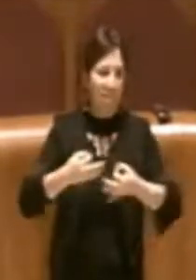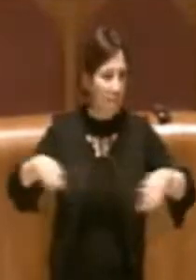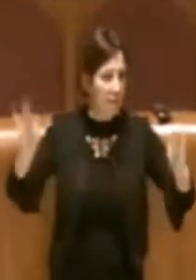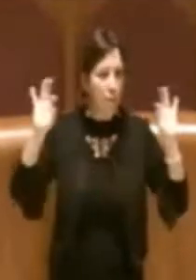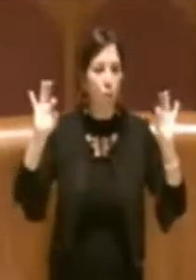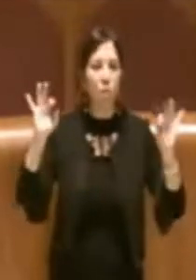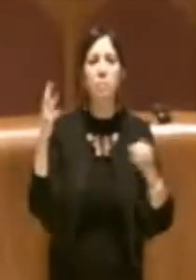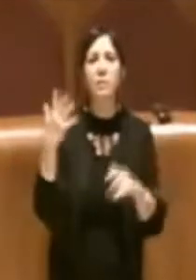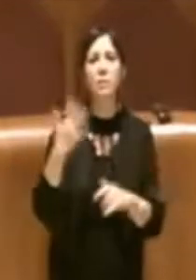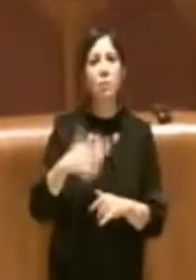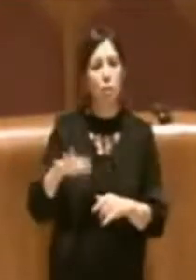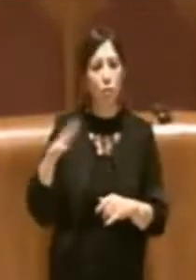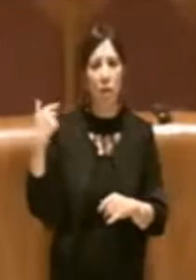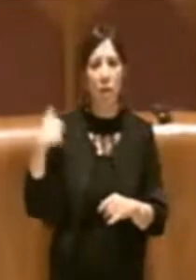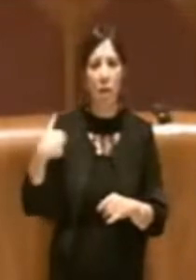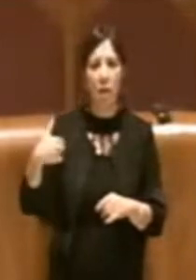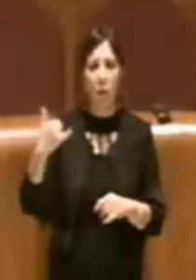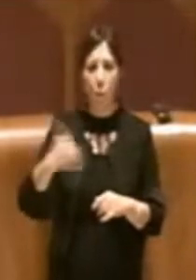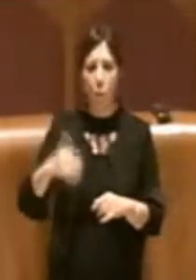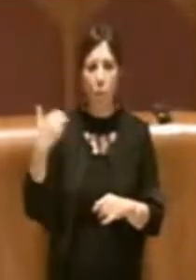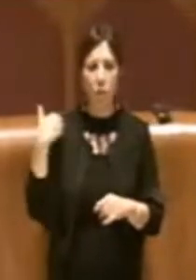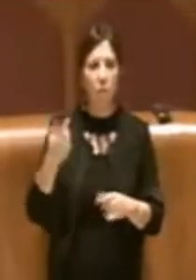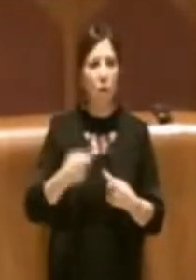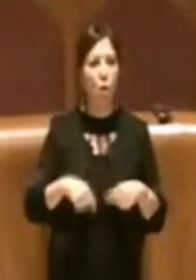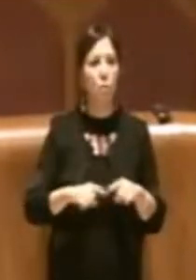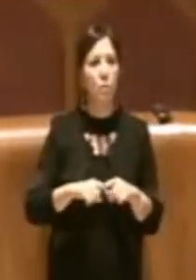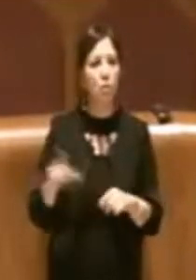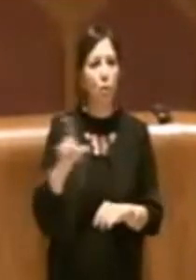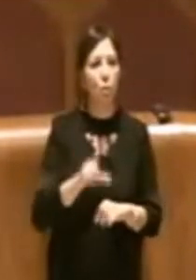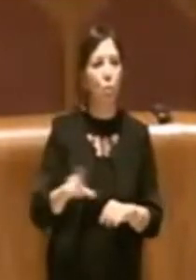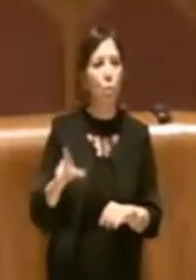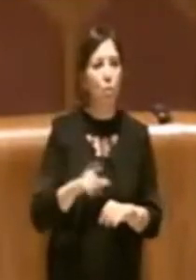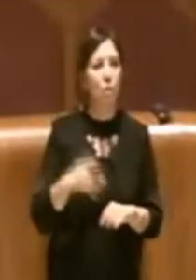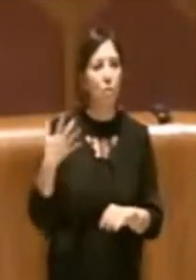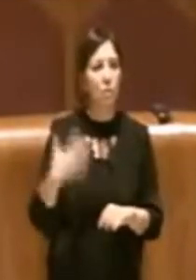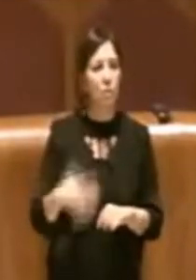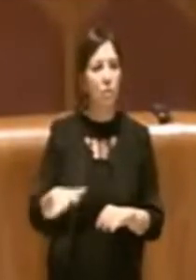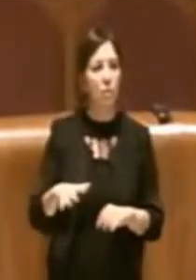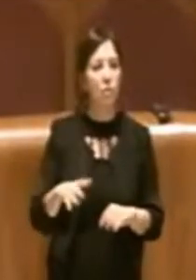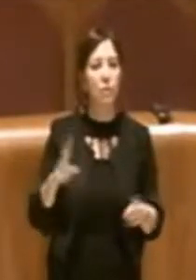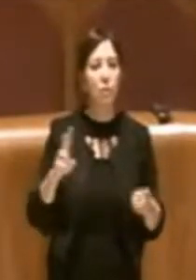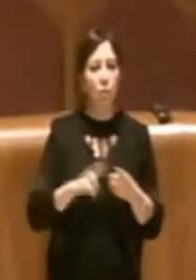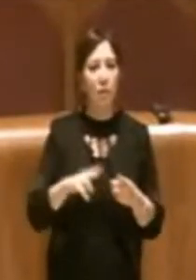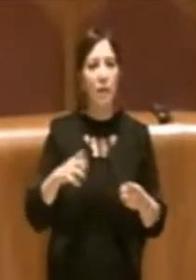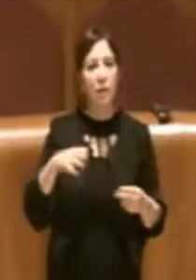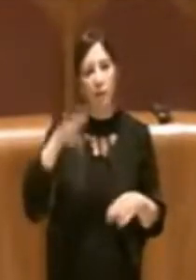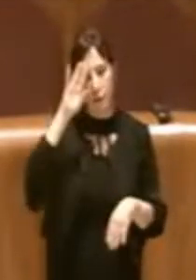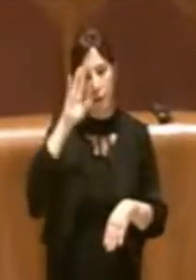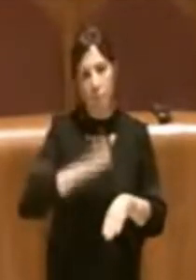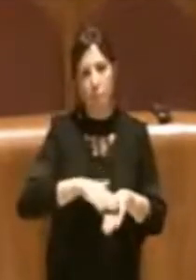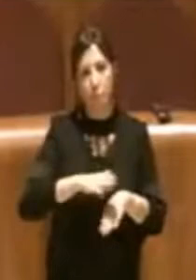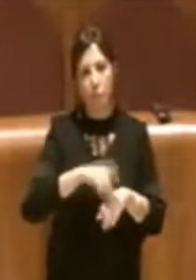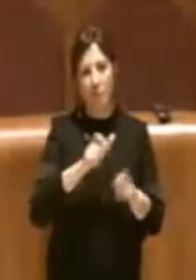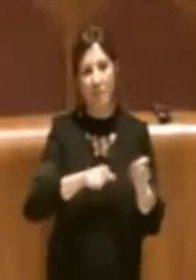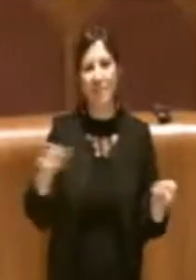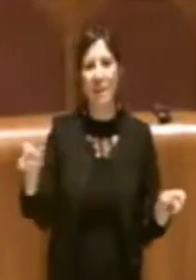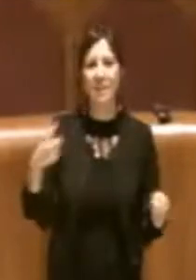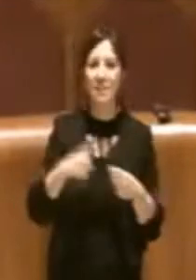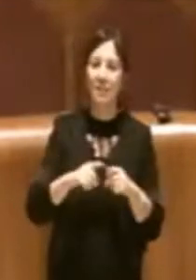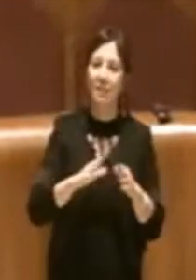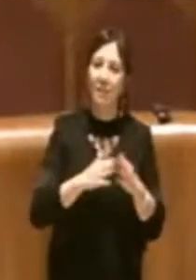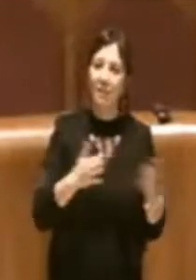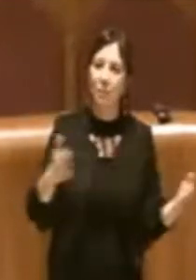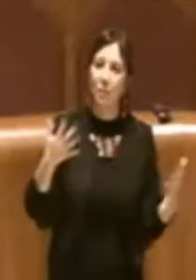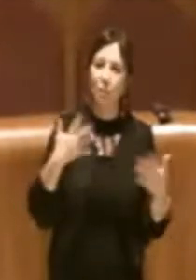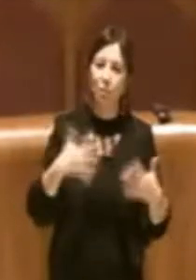anche nell'ultima commissione, ad esempio di lunedì, in cui abbiamo incontrato i proprietari, insomma, della libreria e abbiamo